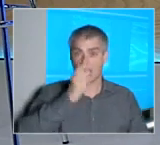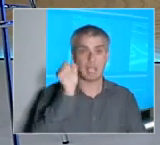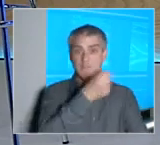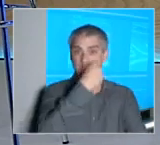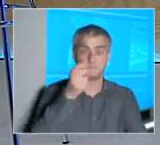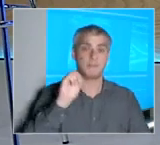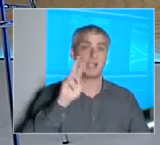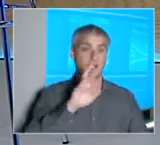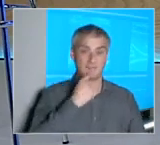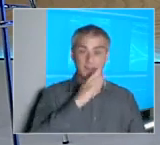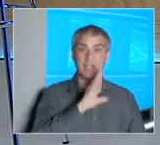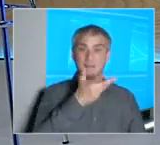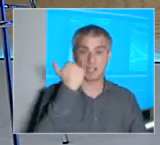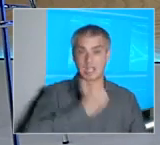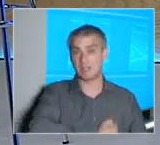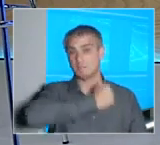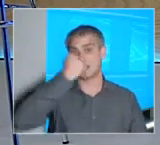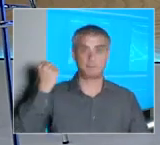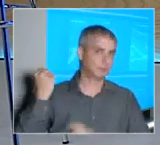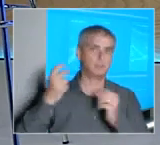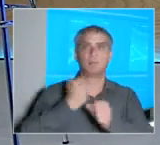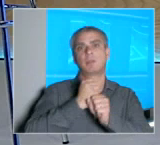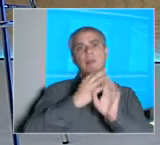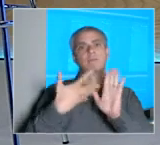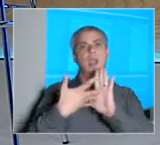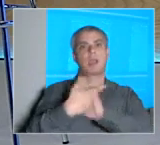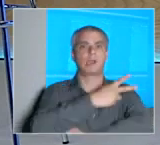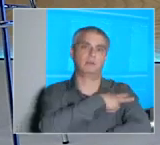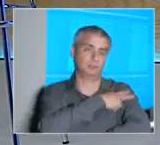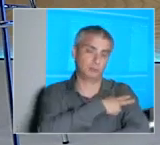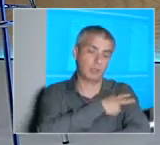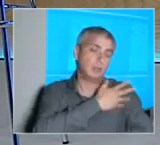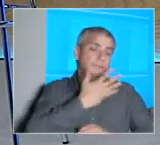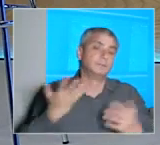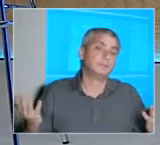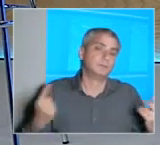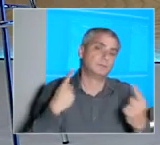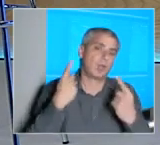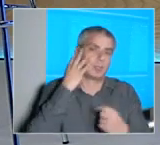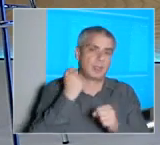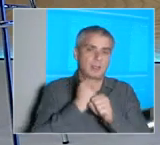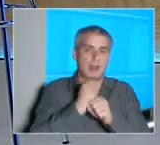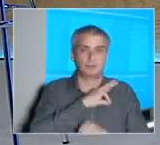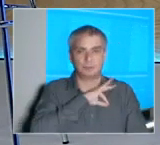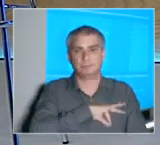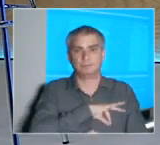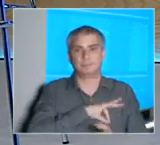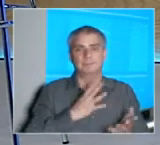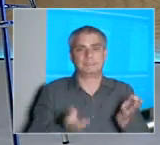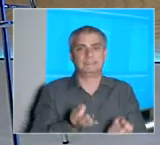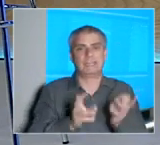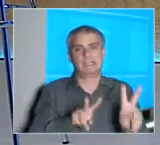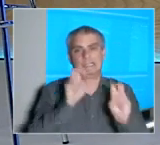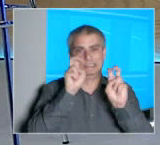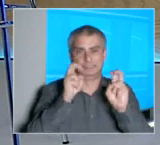אמרה שאם זה היה מימין לשמאל, היו פותחים בחקירת משטרה. אתה רואה שכל אחד נהנה לעשות מזה הון ציני, במקום